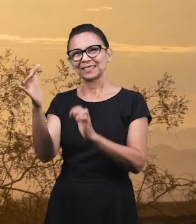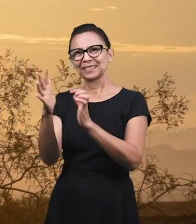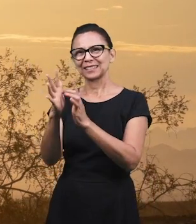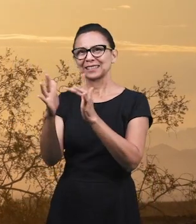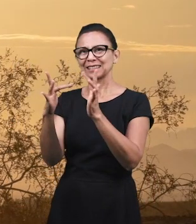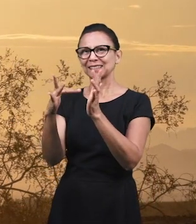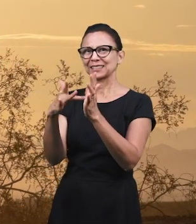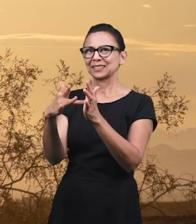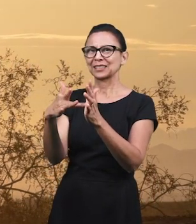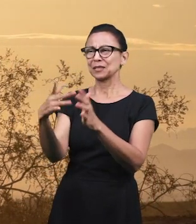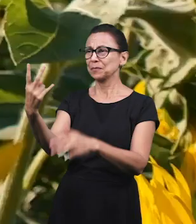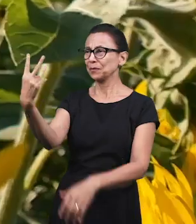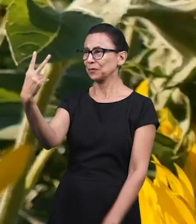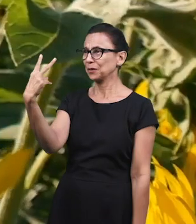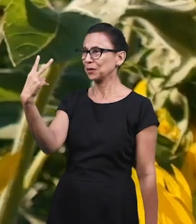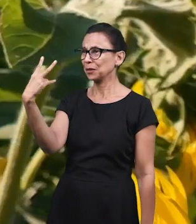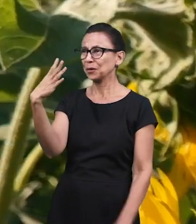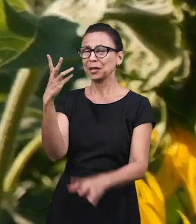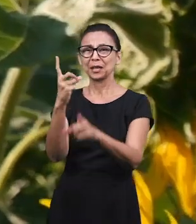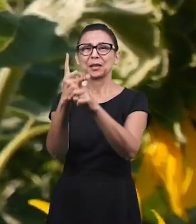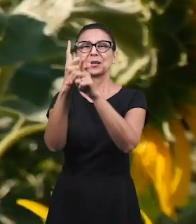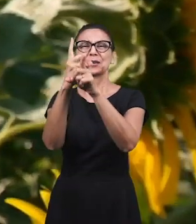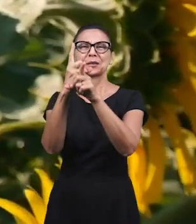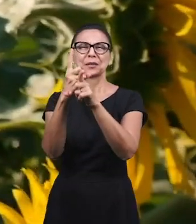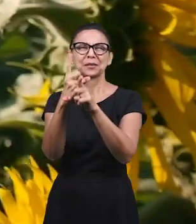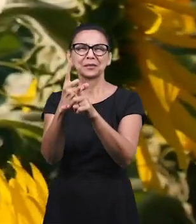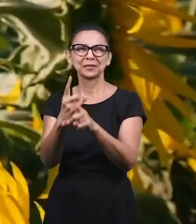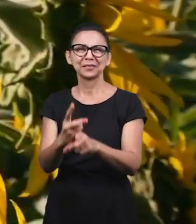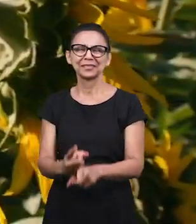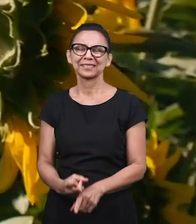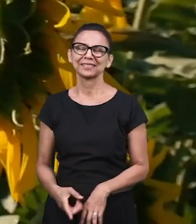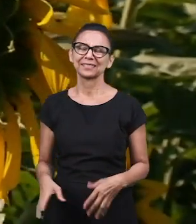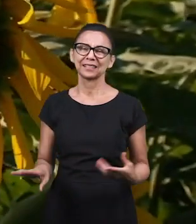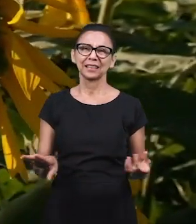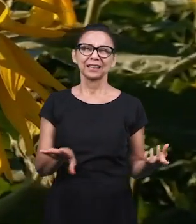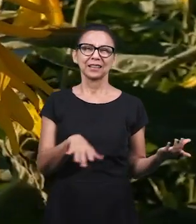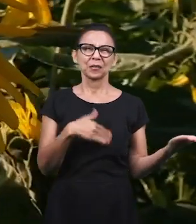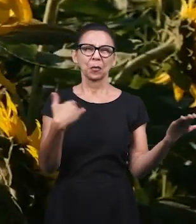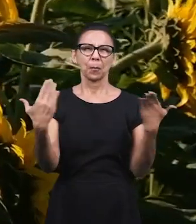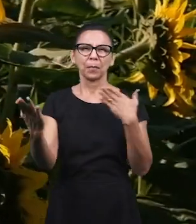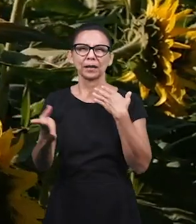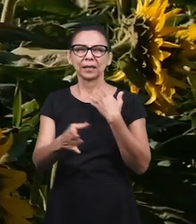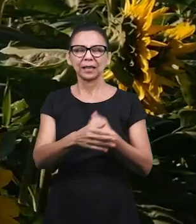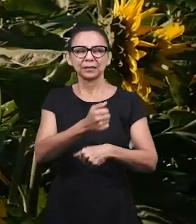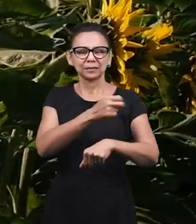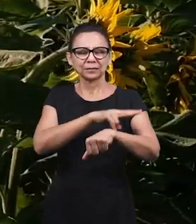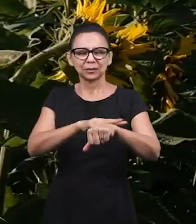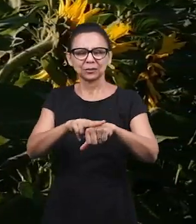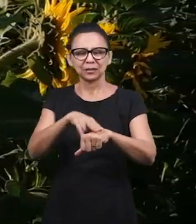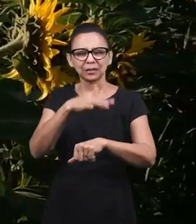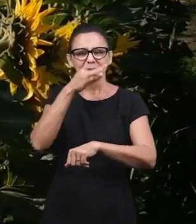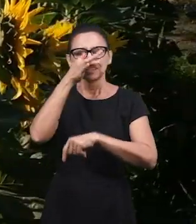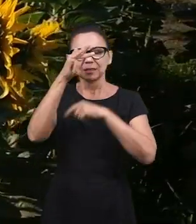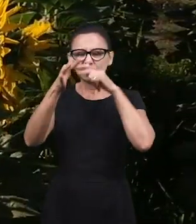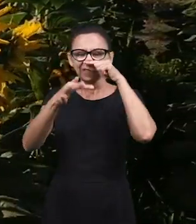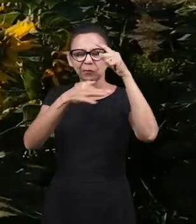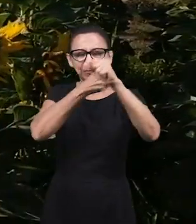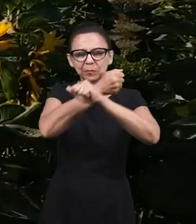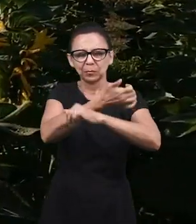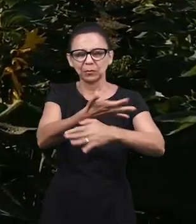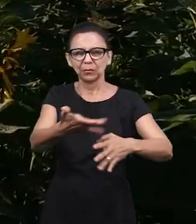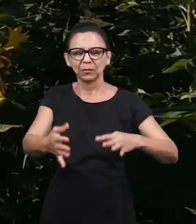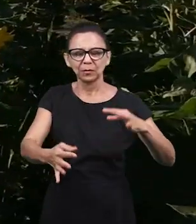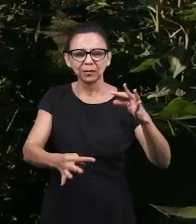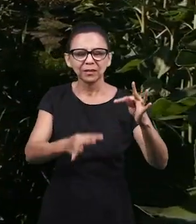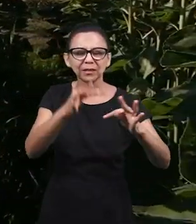Salvador me achou. Tal como a flor que no jardim